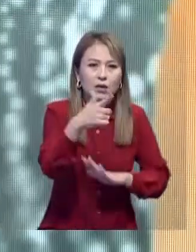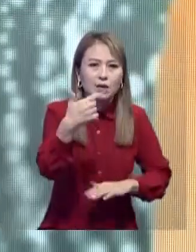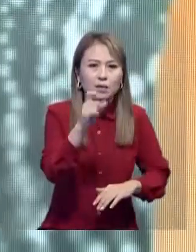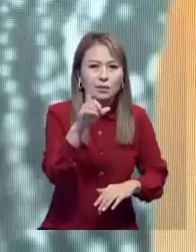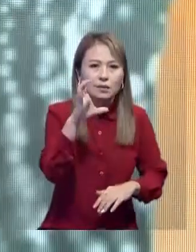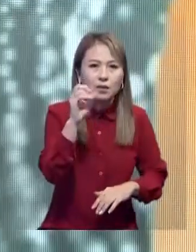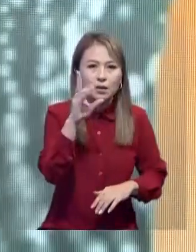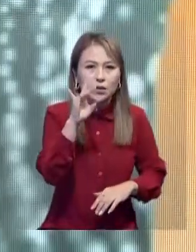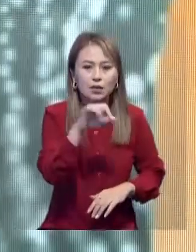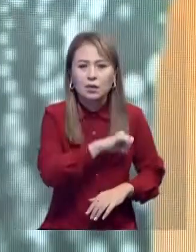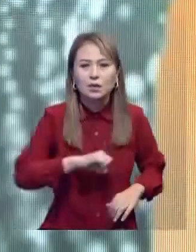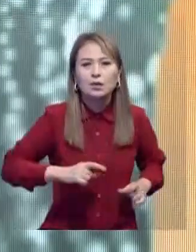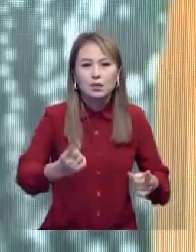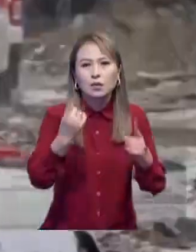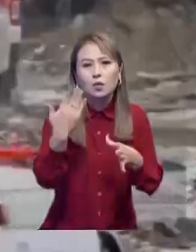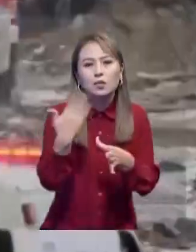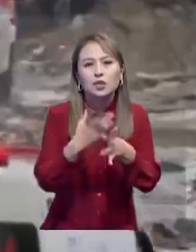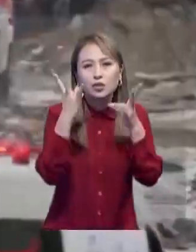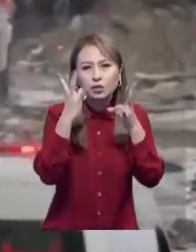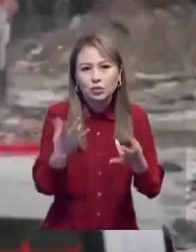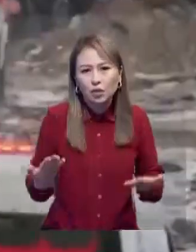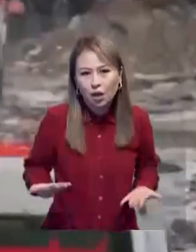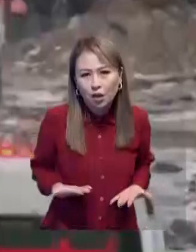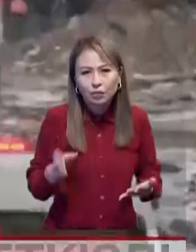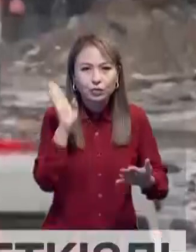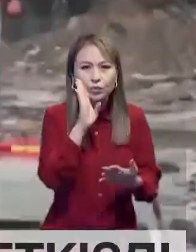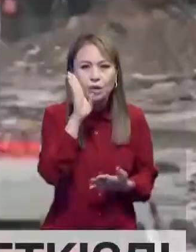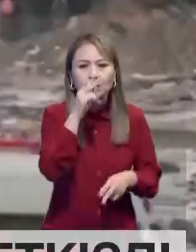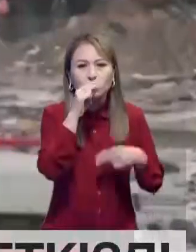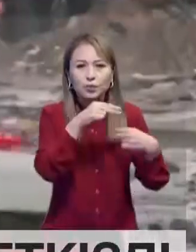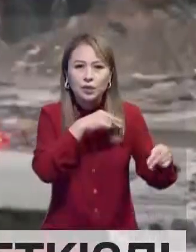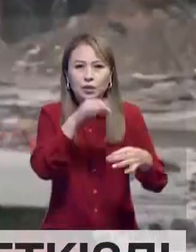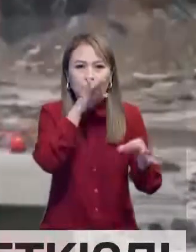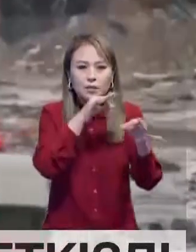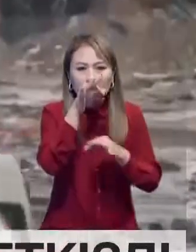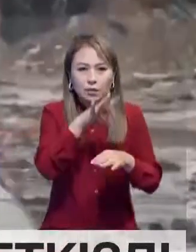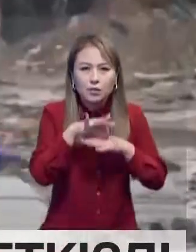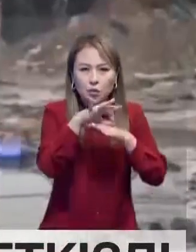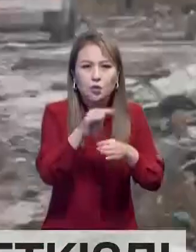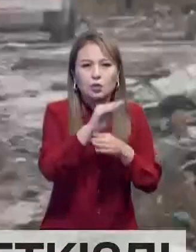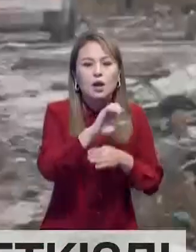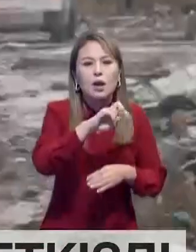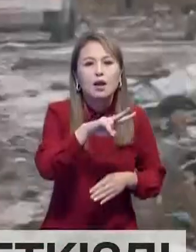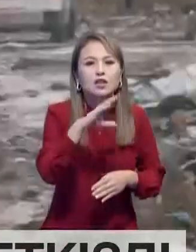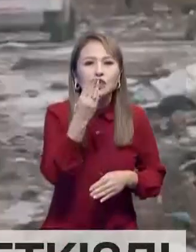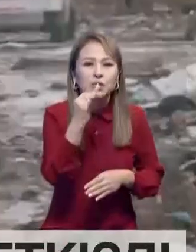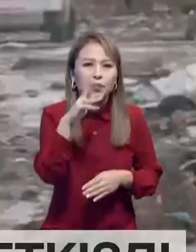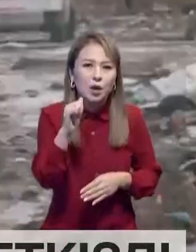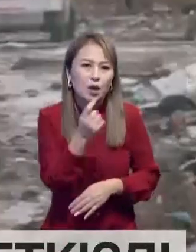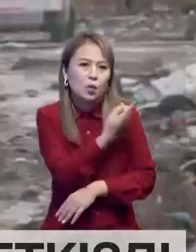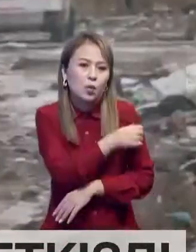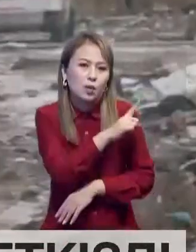Газа секторына келген ең ірі көмек. Зардап шеккен тұрғындарға ауыз су, азық-түлікпен дәрі-дәрмек жеткізілді. Сондай-ақ